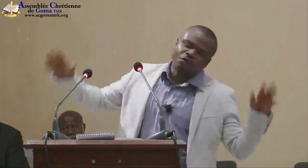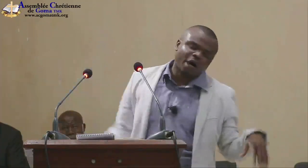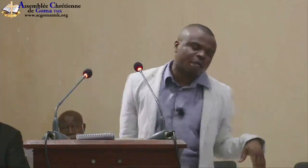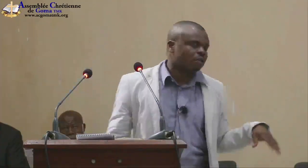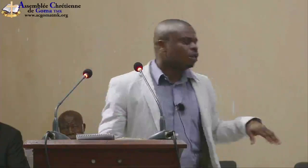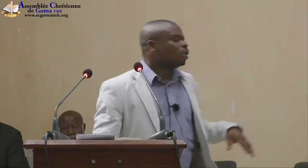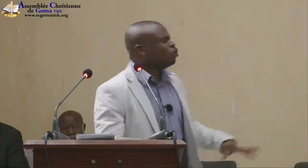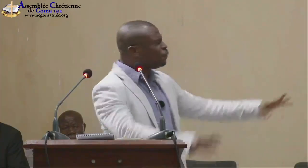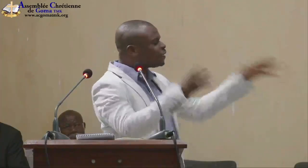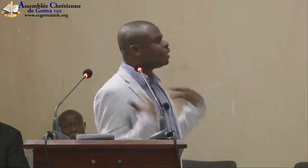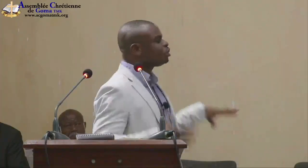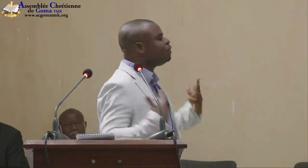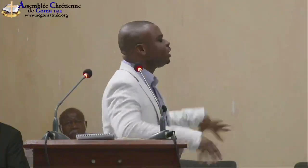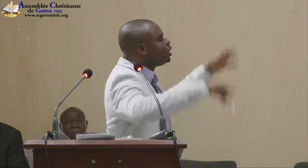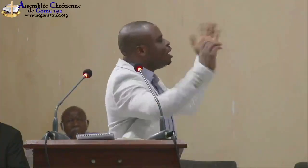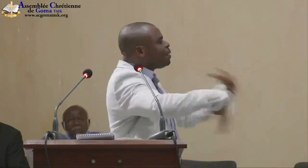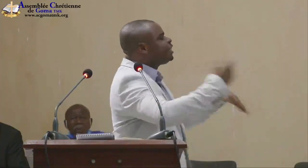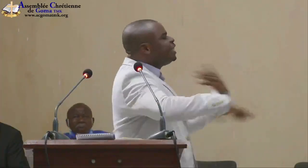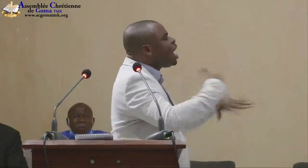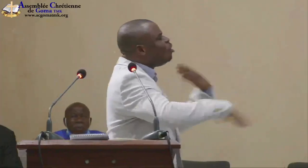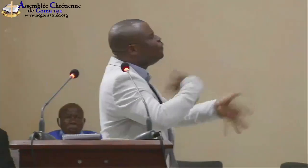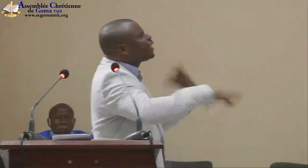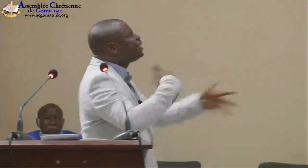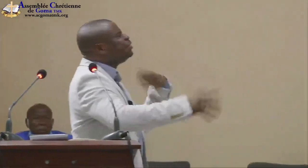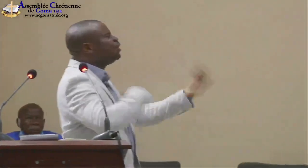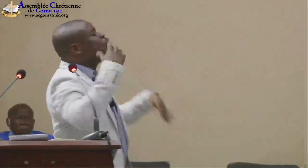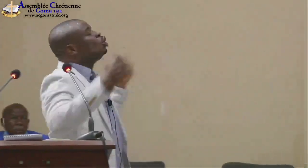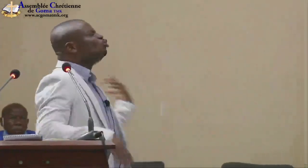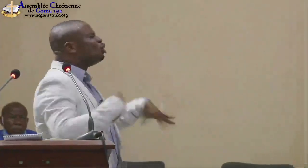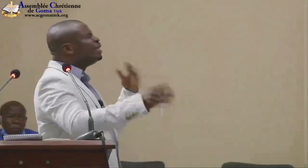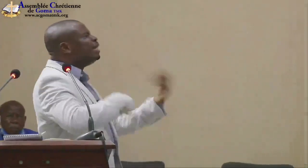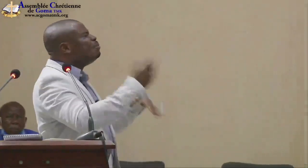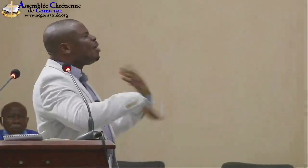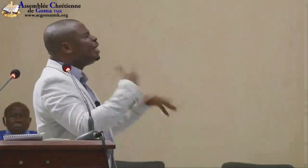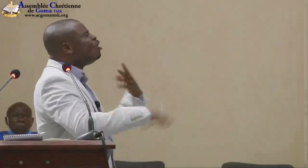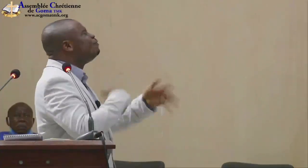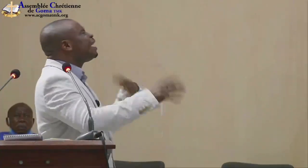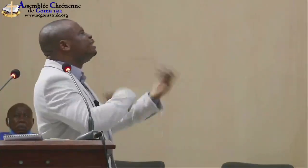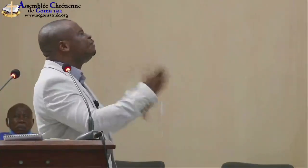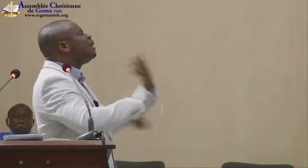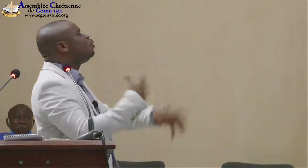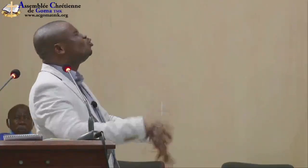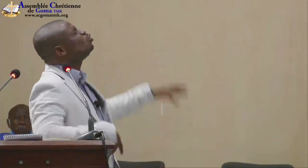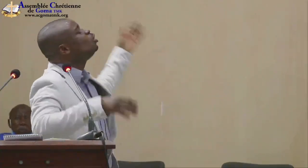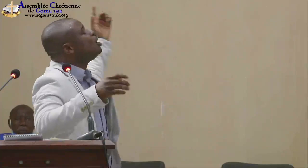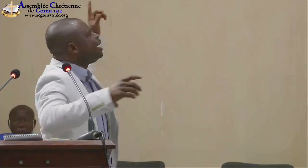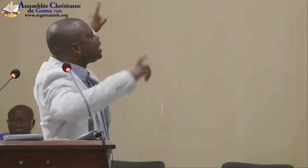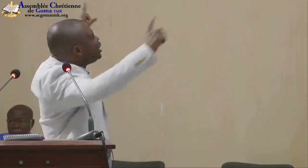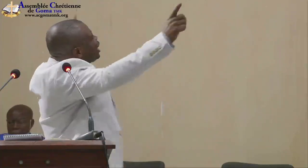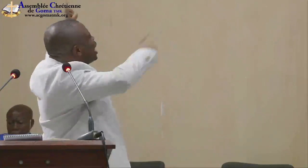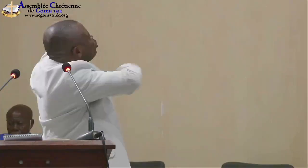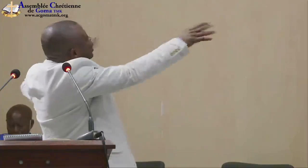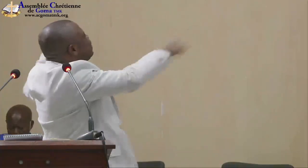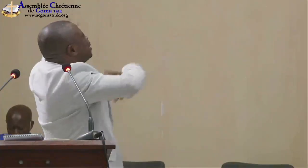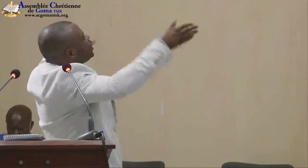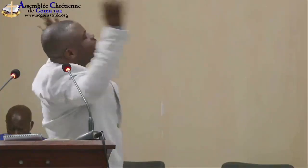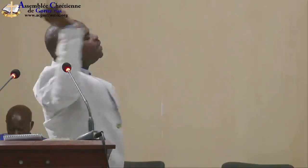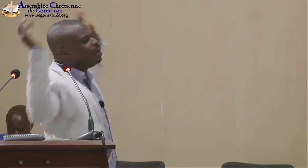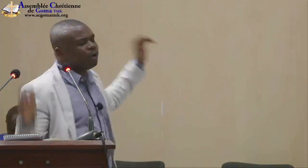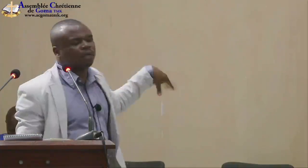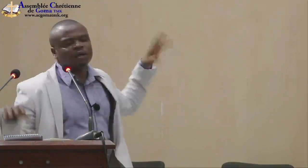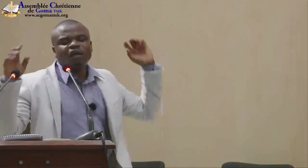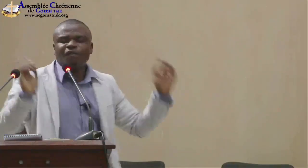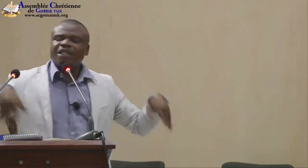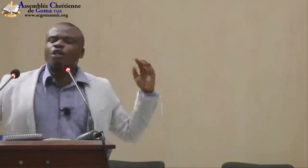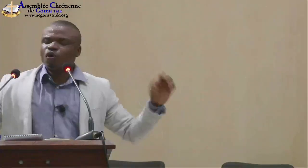abattoire. Atasema mtu taona. Office de route atasema. President tunapenda tupatie namuna